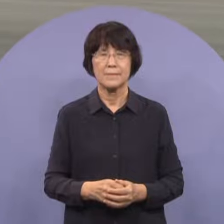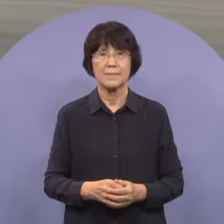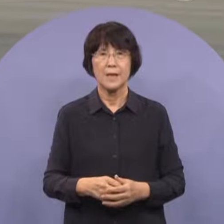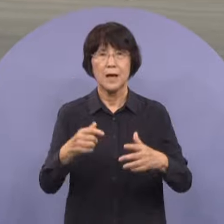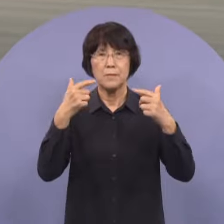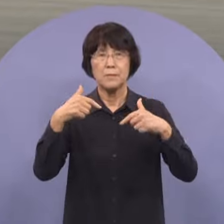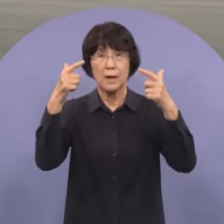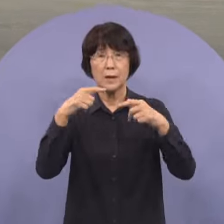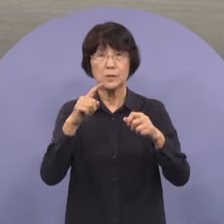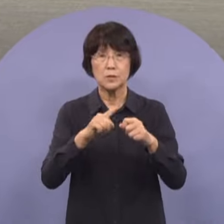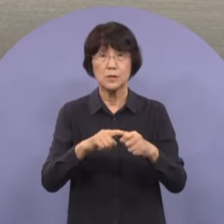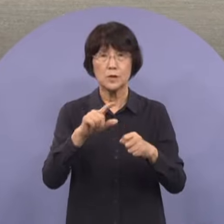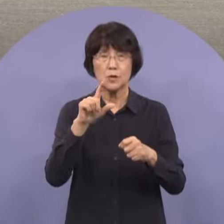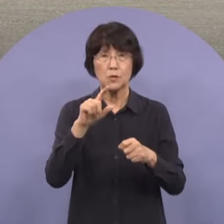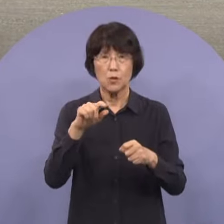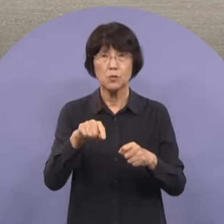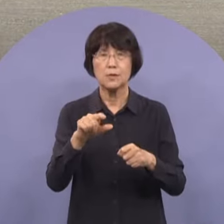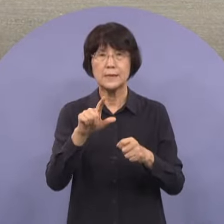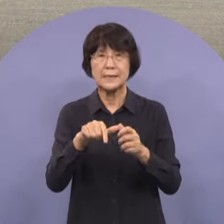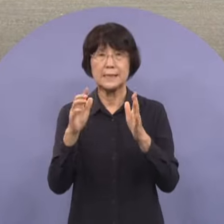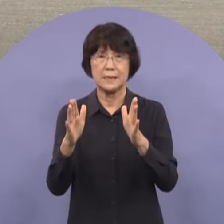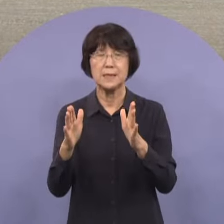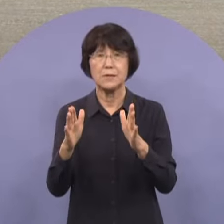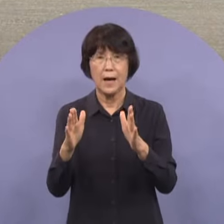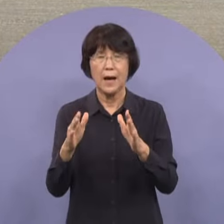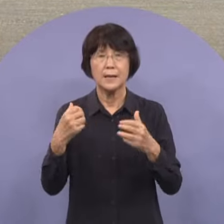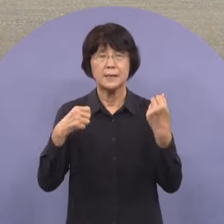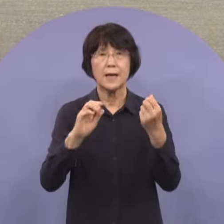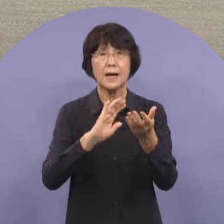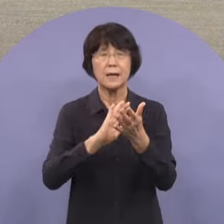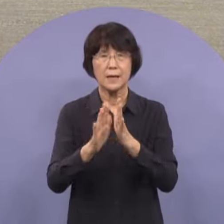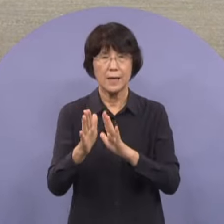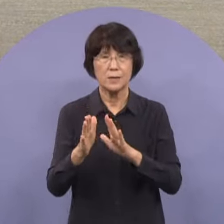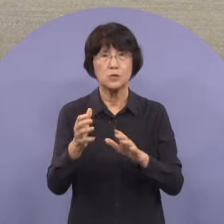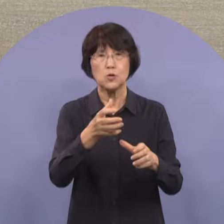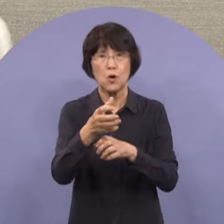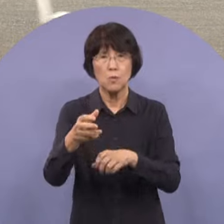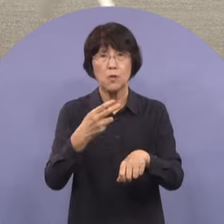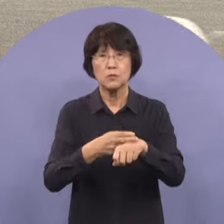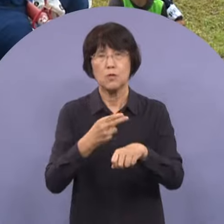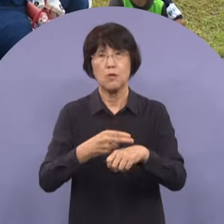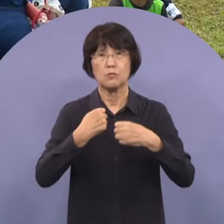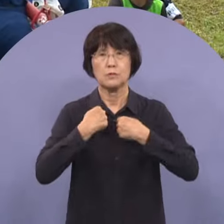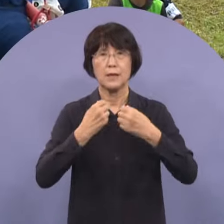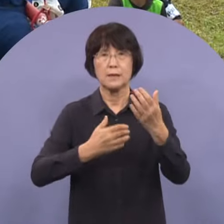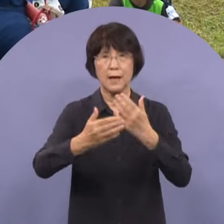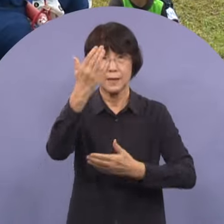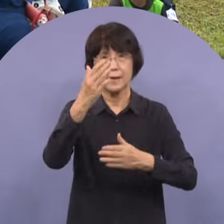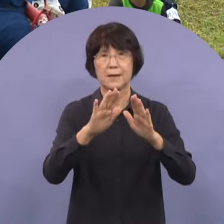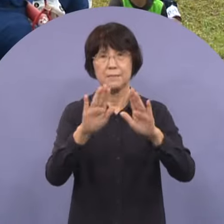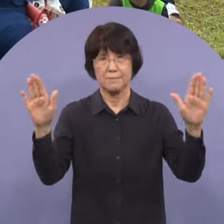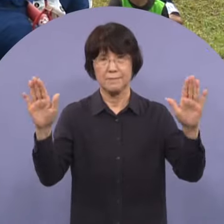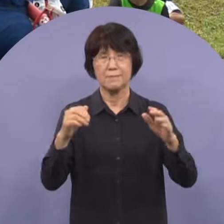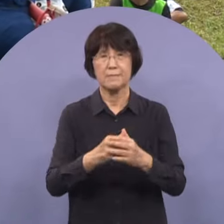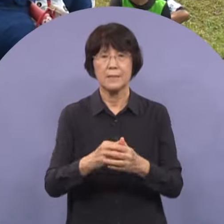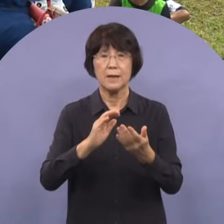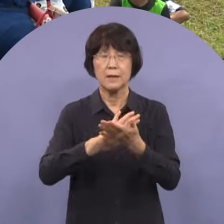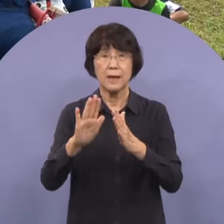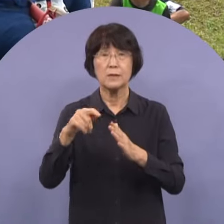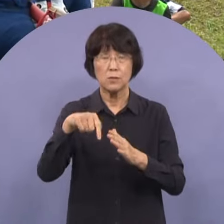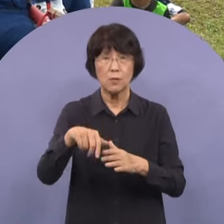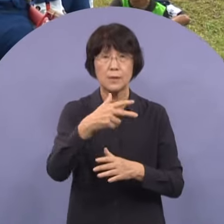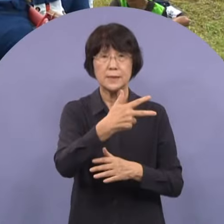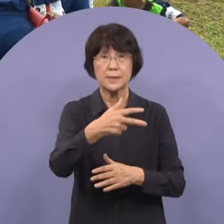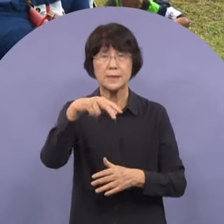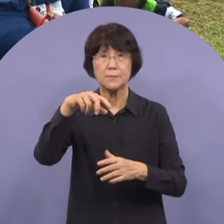毎年この時期には滋賀県消防操法訓練大会が開催され、県内各市町の消